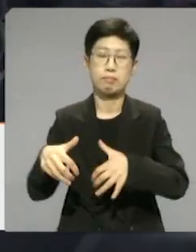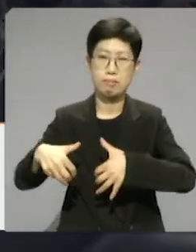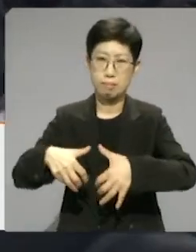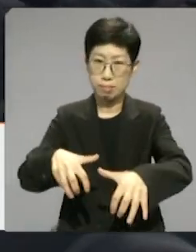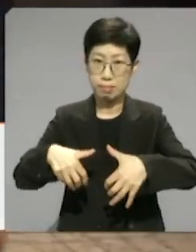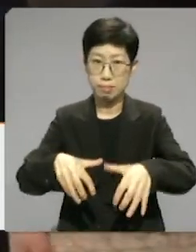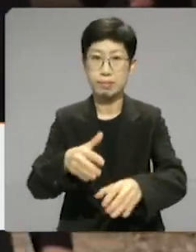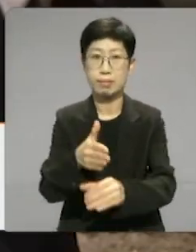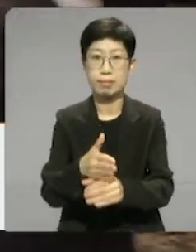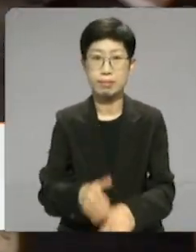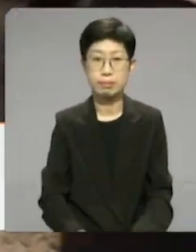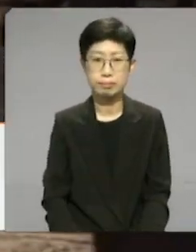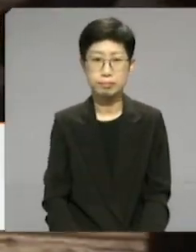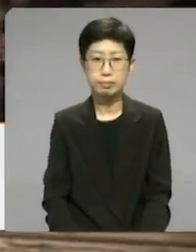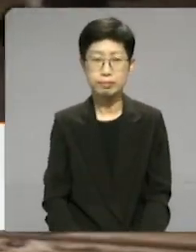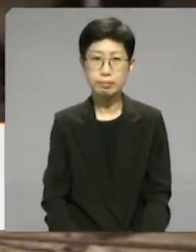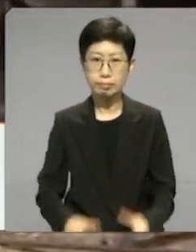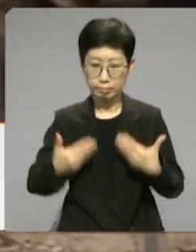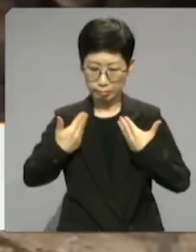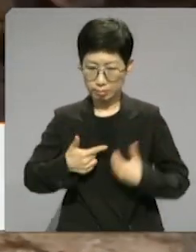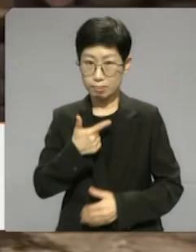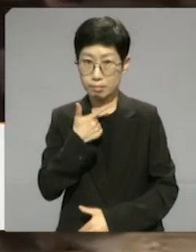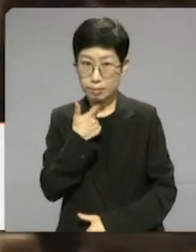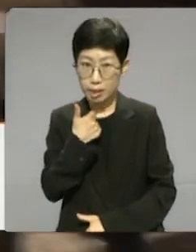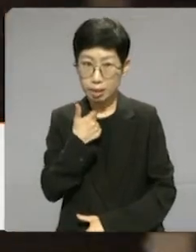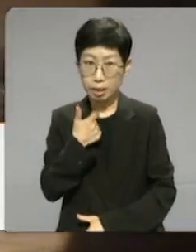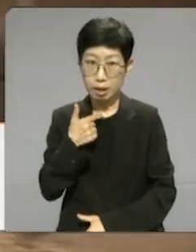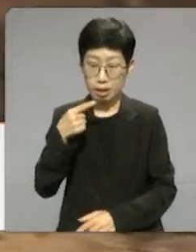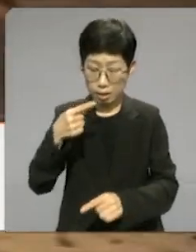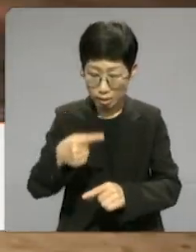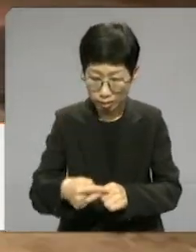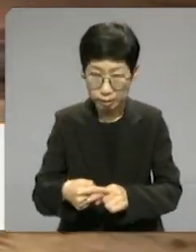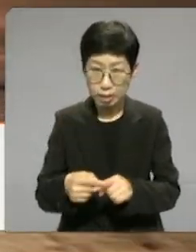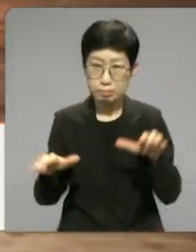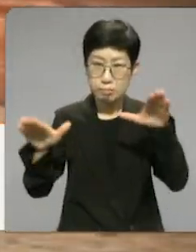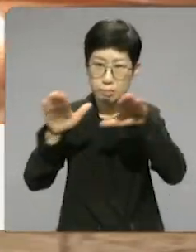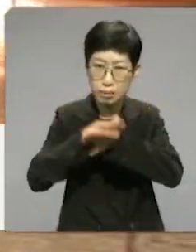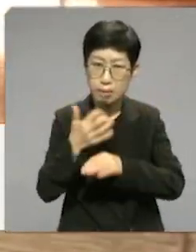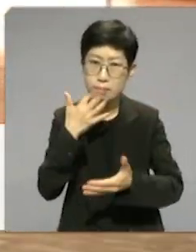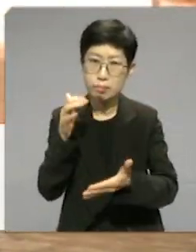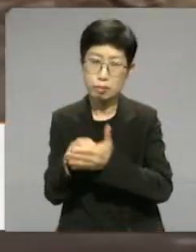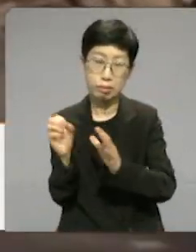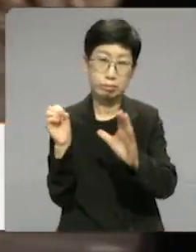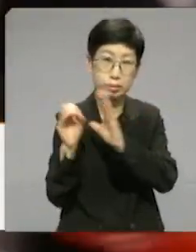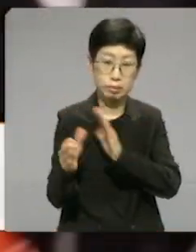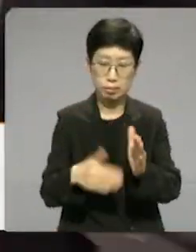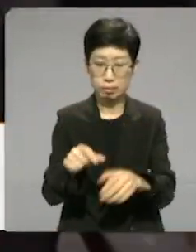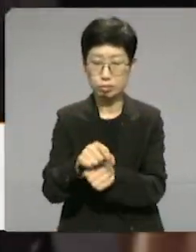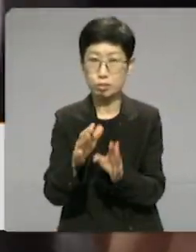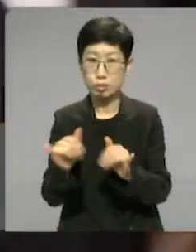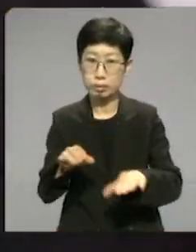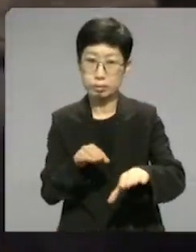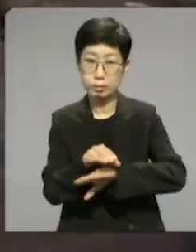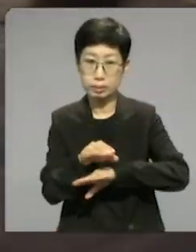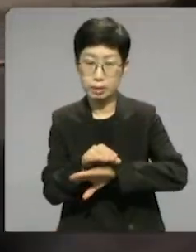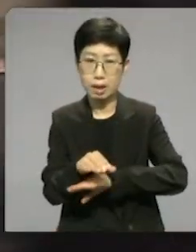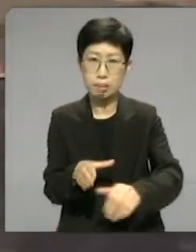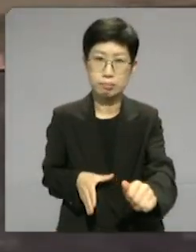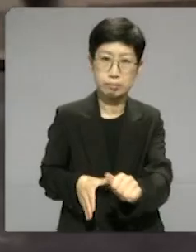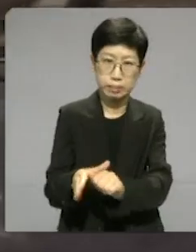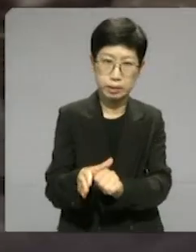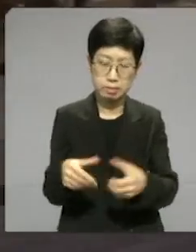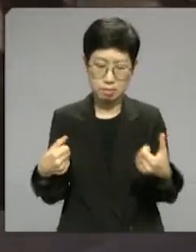벌입니다. 평화로웠던 집회는 밤이 되자 돌을 던지고 공무원 승용차를 습격하는 등 폭력 시위로